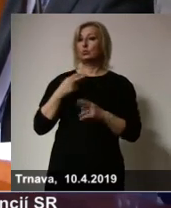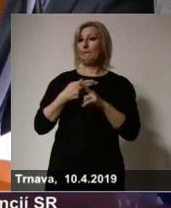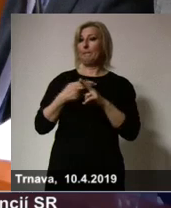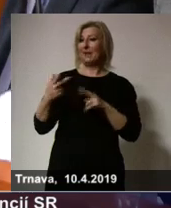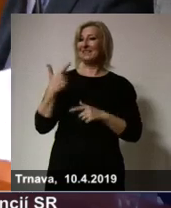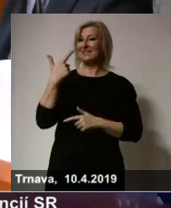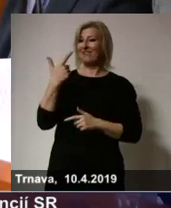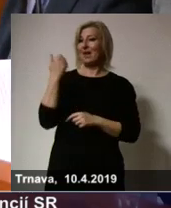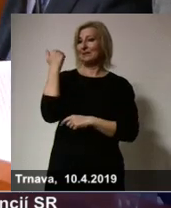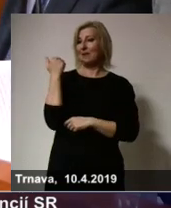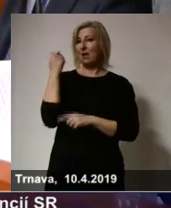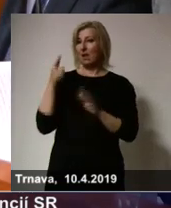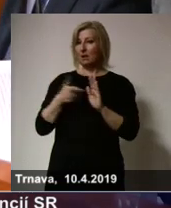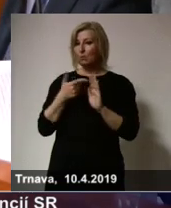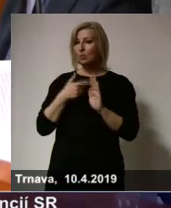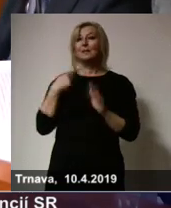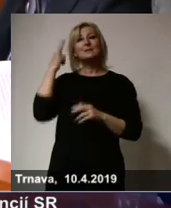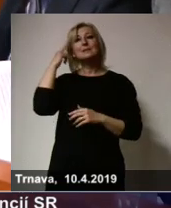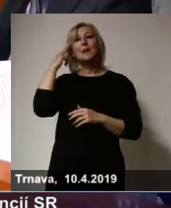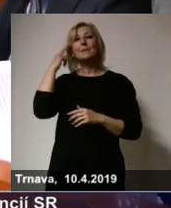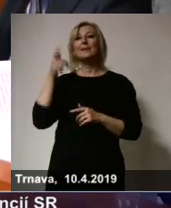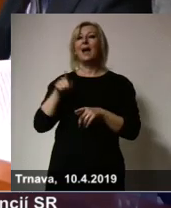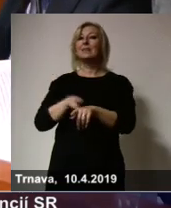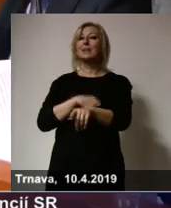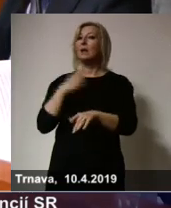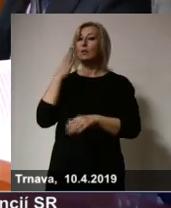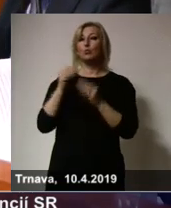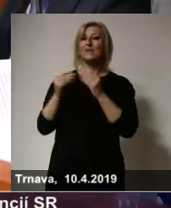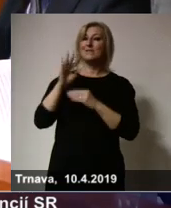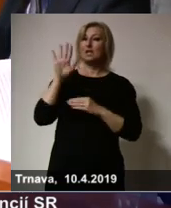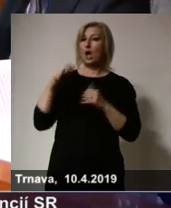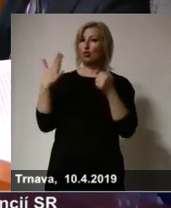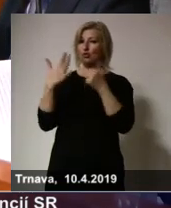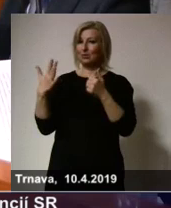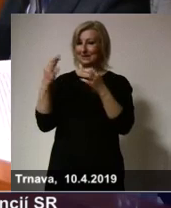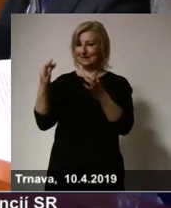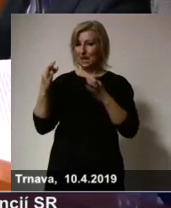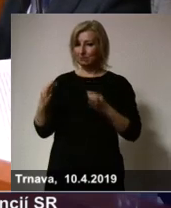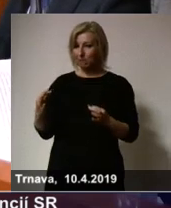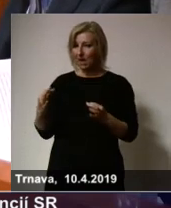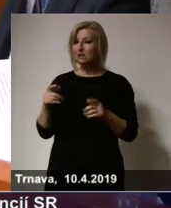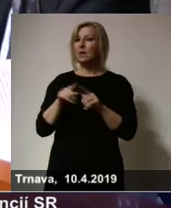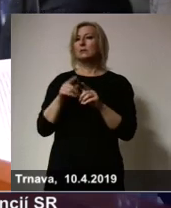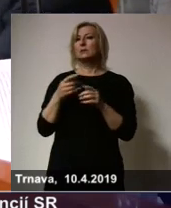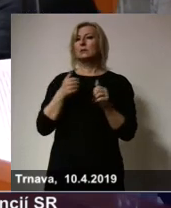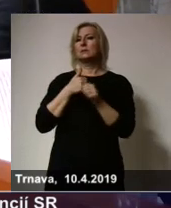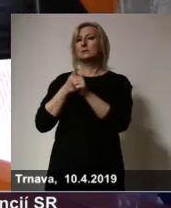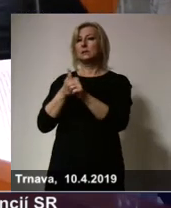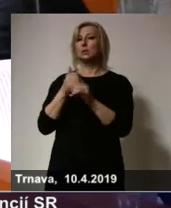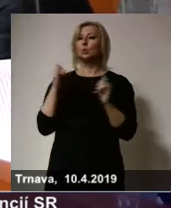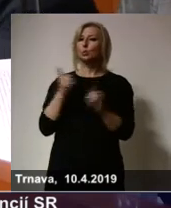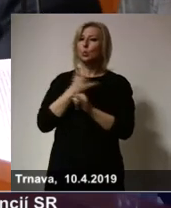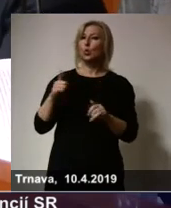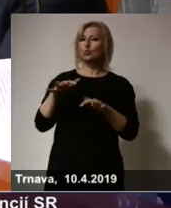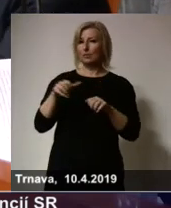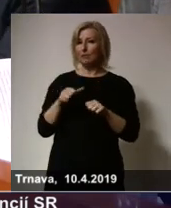nepresiahne 60% skutočných bežných príjmov predchádzajúceho roka. Tie už máme overené za rok 2018, ktoré sú tam